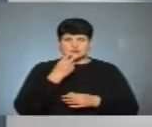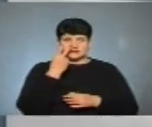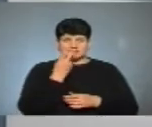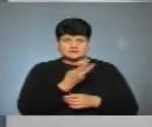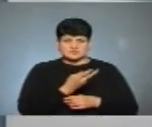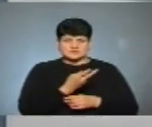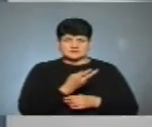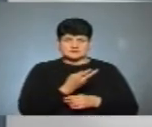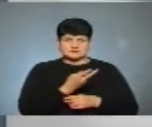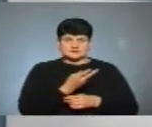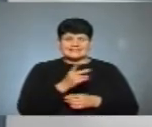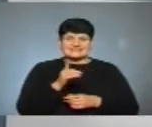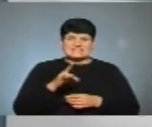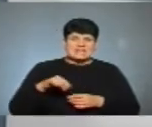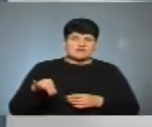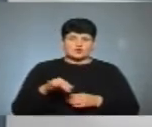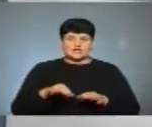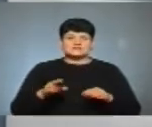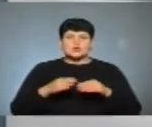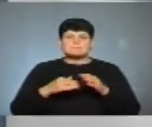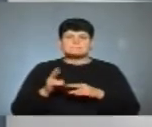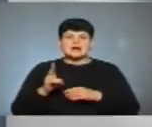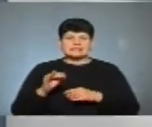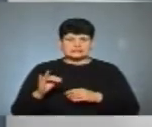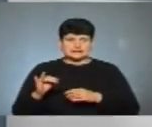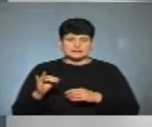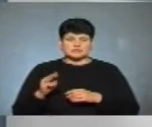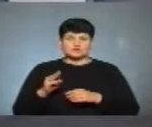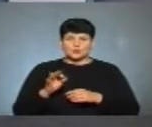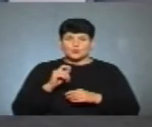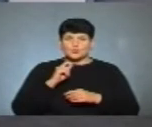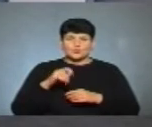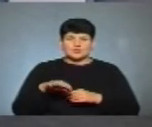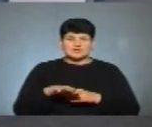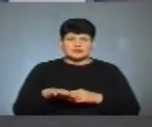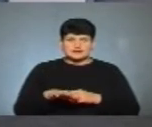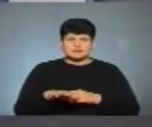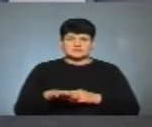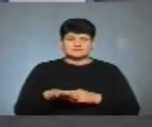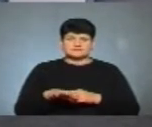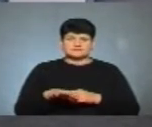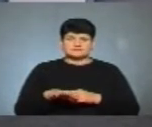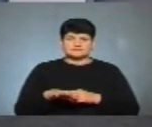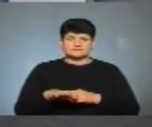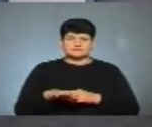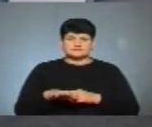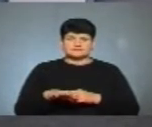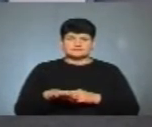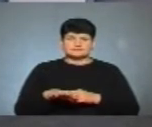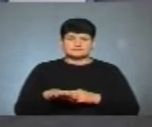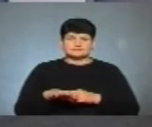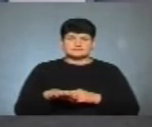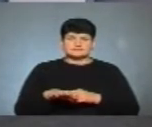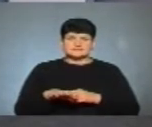в розрізі європейської практики, то Україна, скажімо так, десь